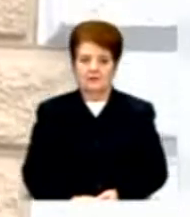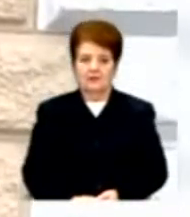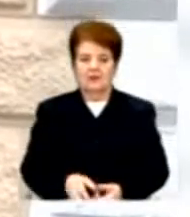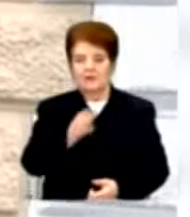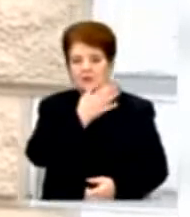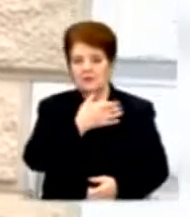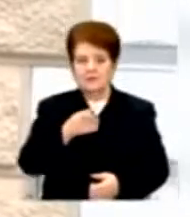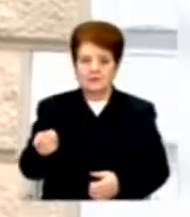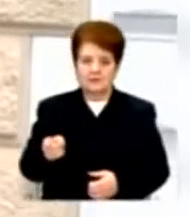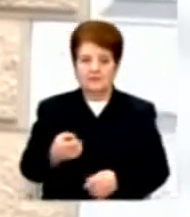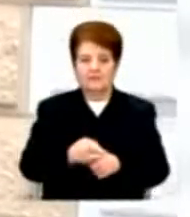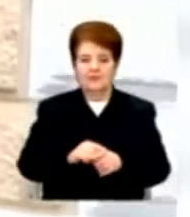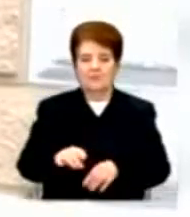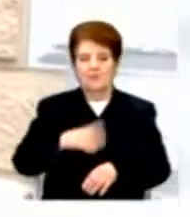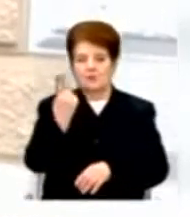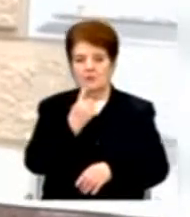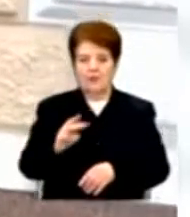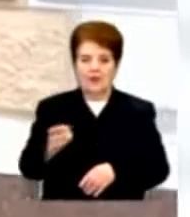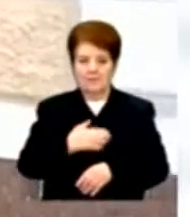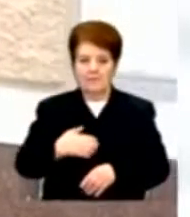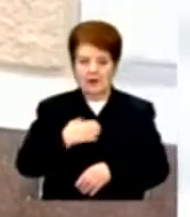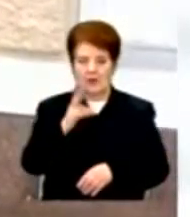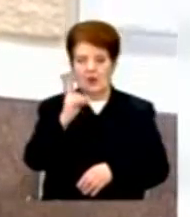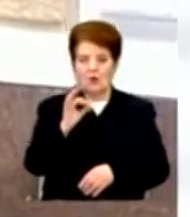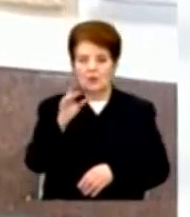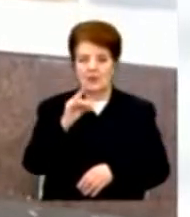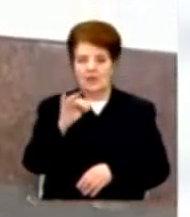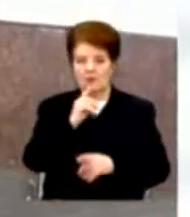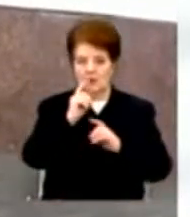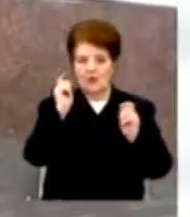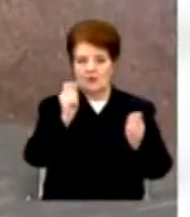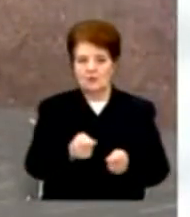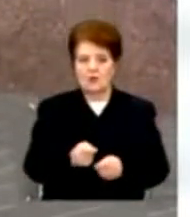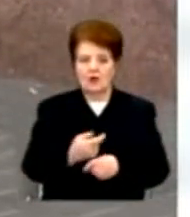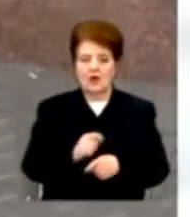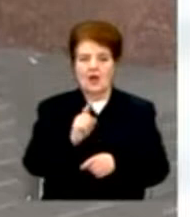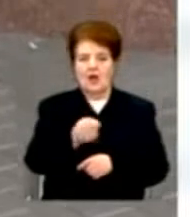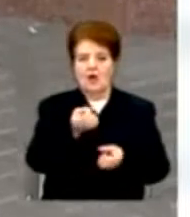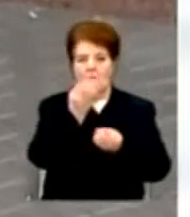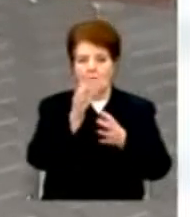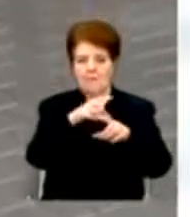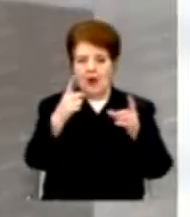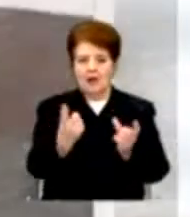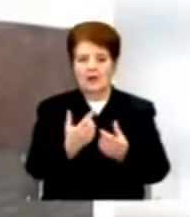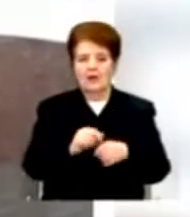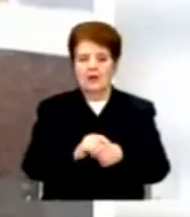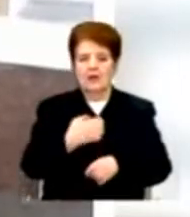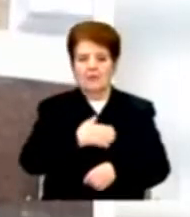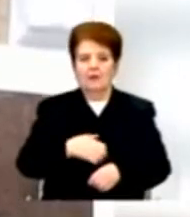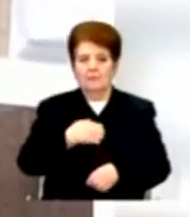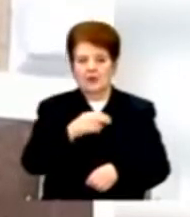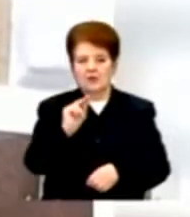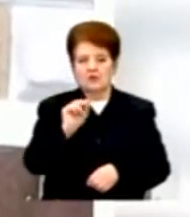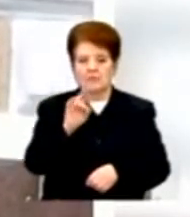Schimb de ironii între edili, fostul primar interimar Ruslan Codreanu i-a făcut cadou o foarfecă și o panglică actualului primar al Chișinăului